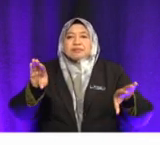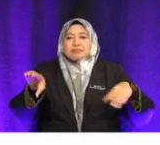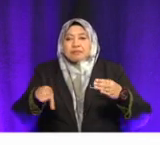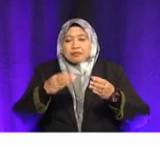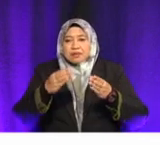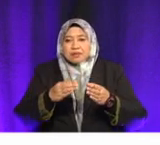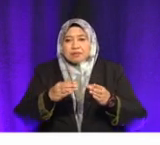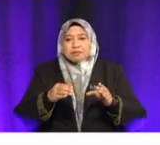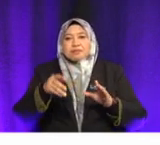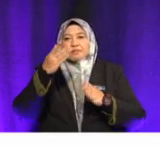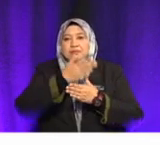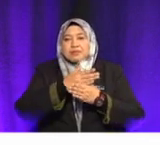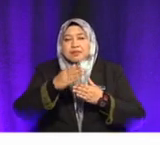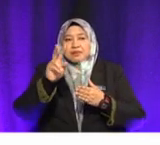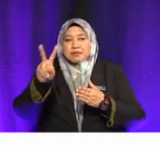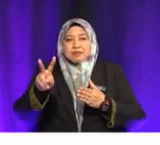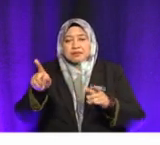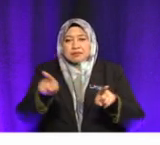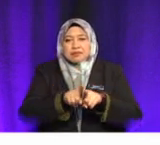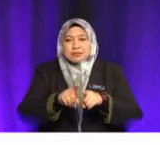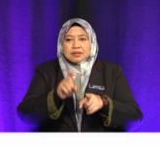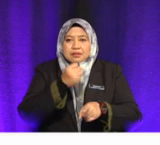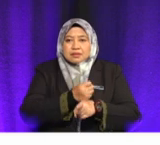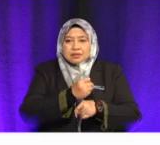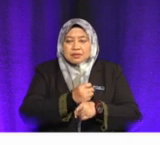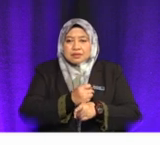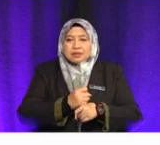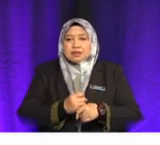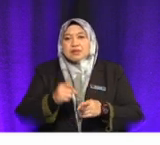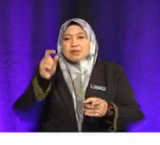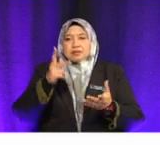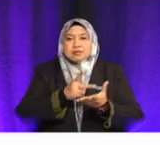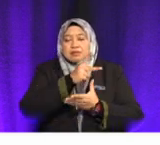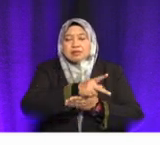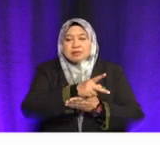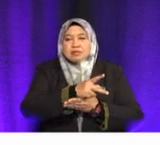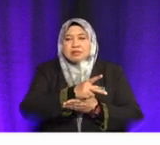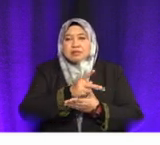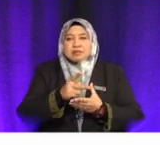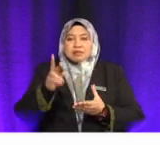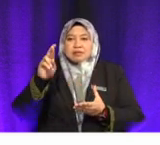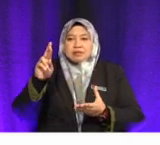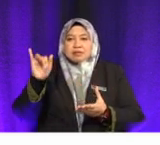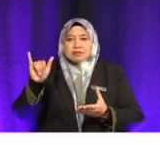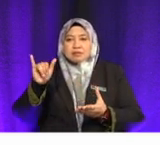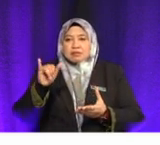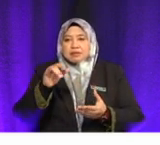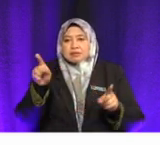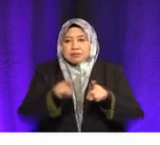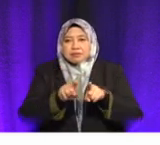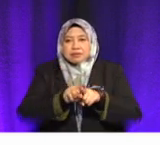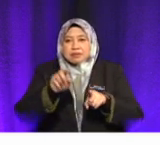sama seranjang Oke dan yang kedua adalah lokes bagi TTS dengan titik w dengan keadaan arway = rq